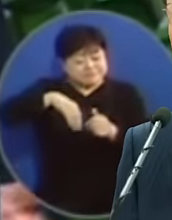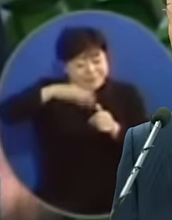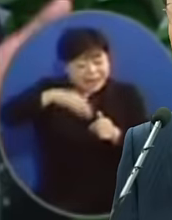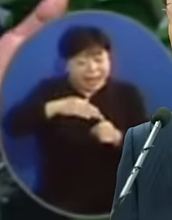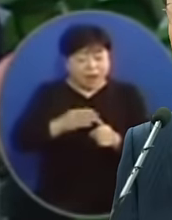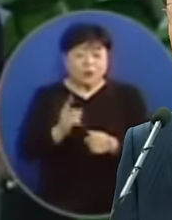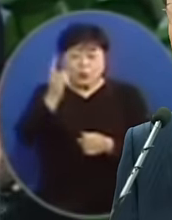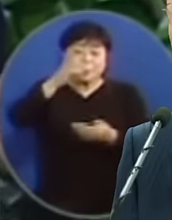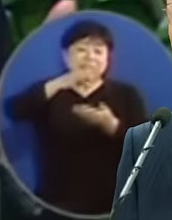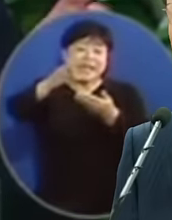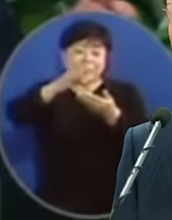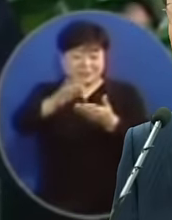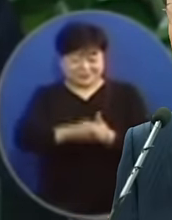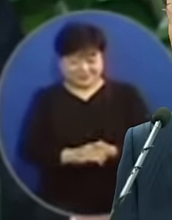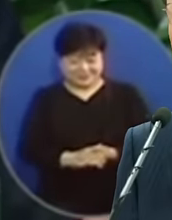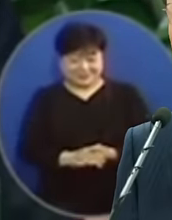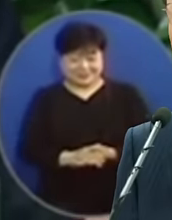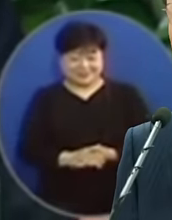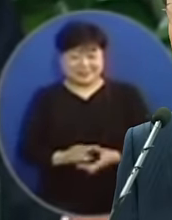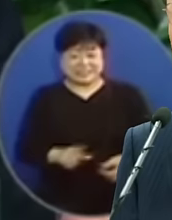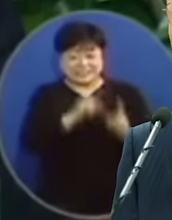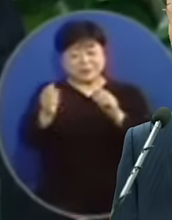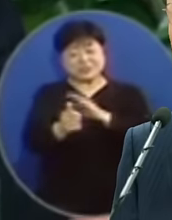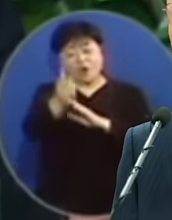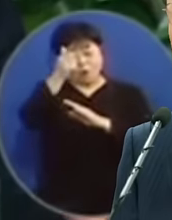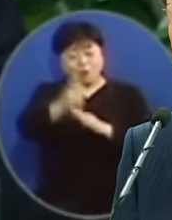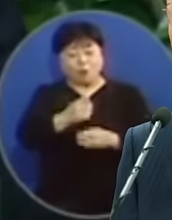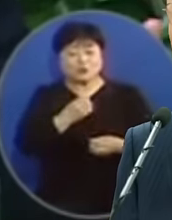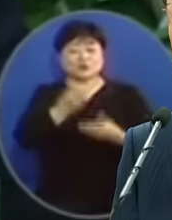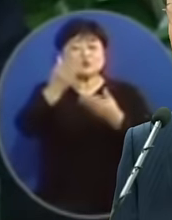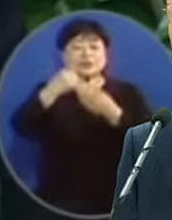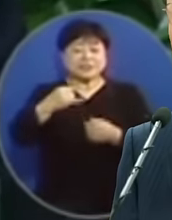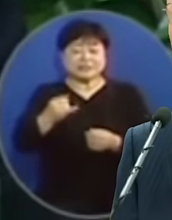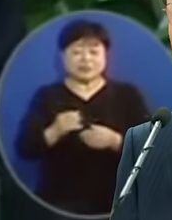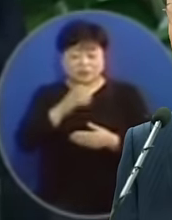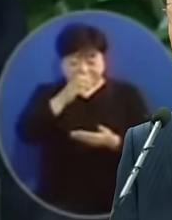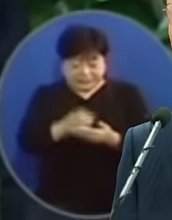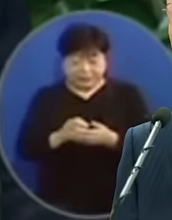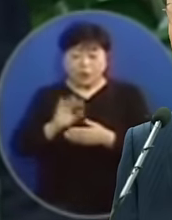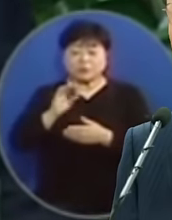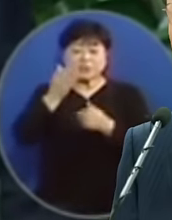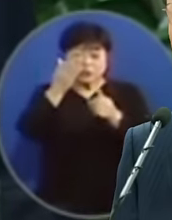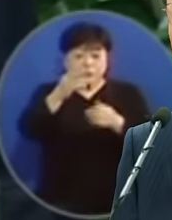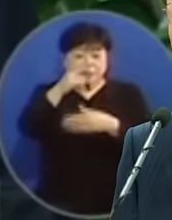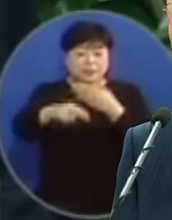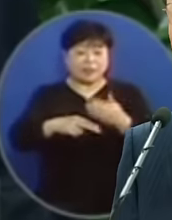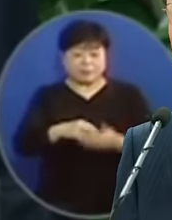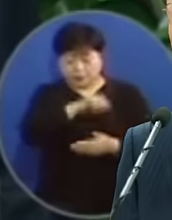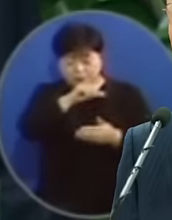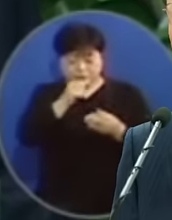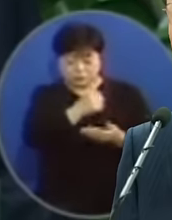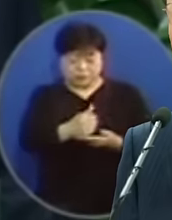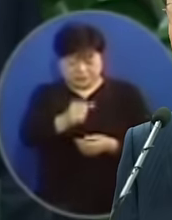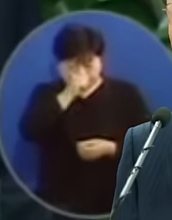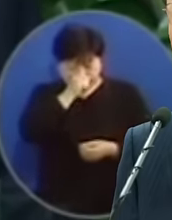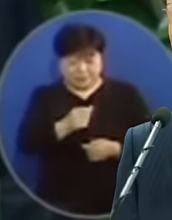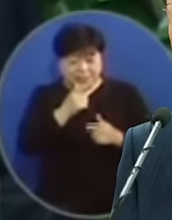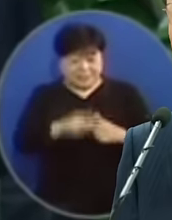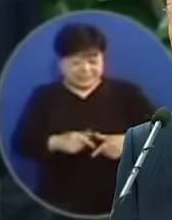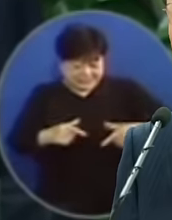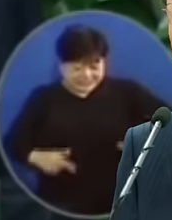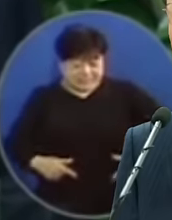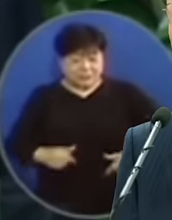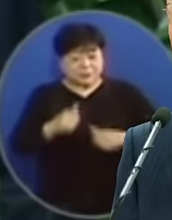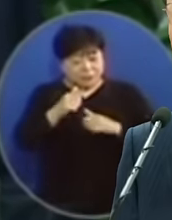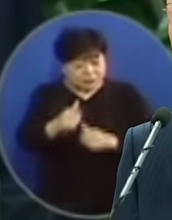우리를 높여주시고 삶의 성공과 축복의 잔이 넘치게 해주신다. 나의 평생에 주의 선하심과 인지하심이 정녕